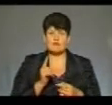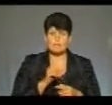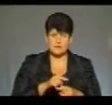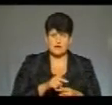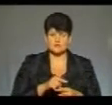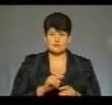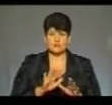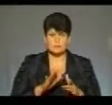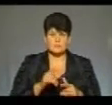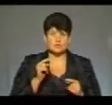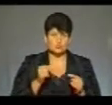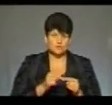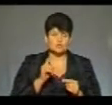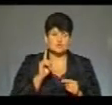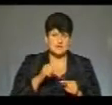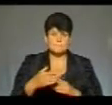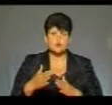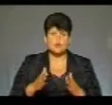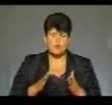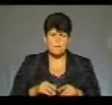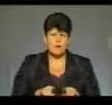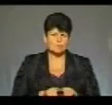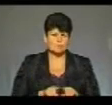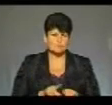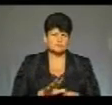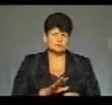випадку ми чітко знаємо, що коробка похожа на